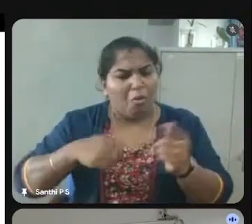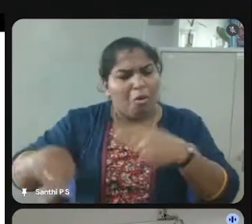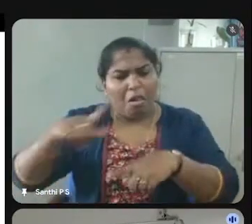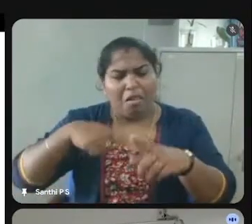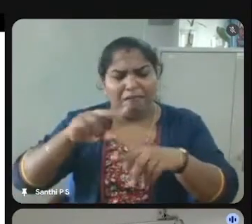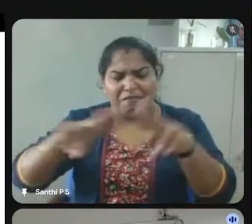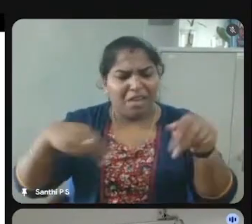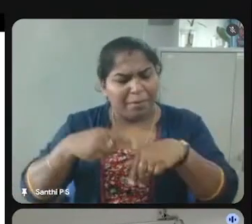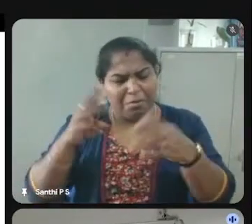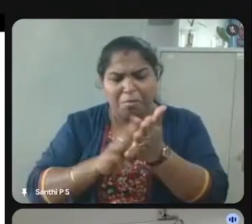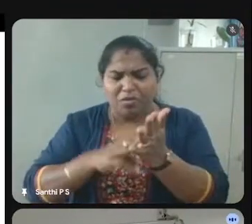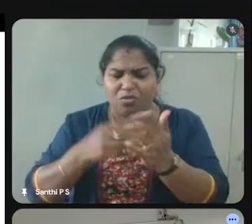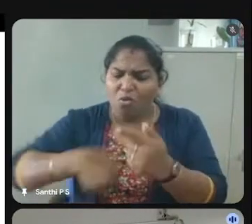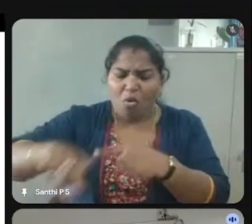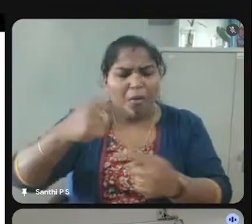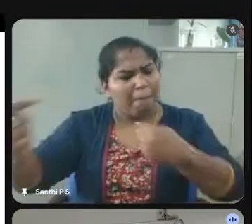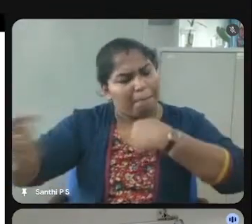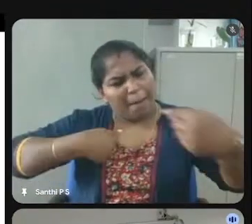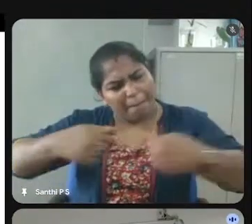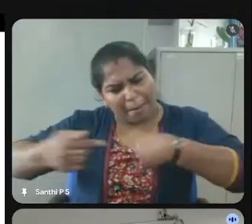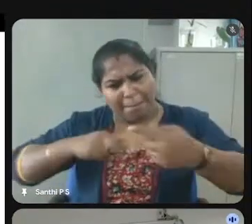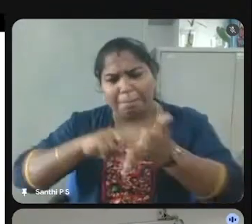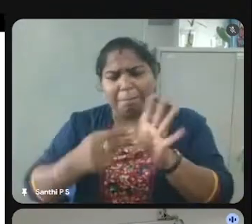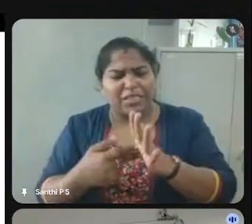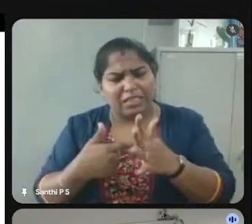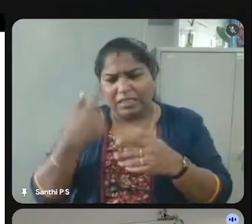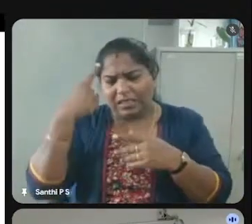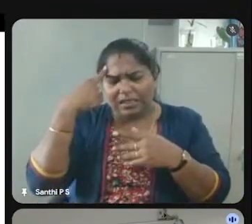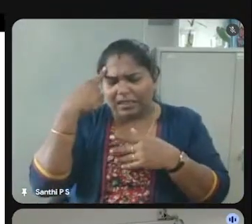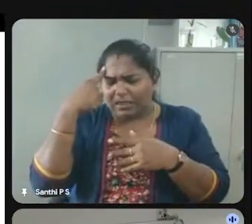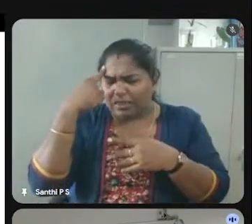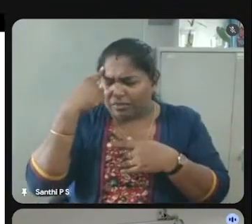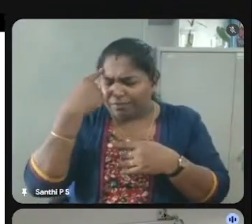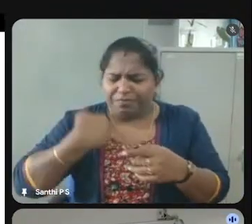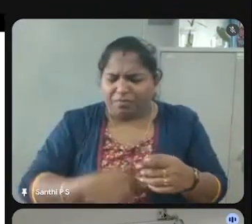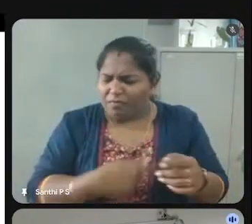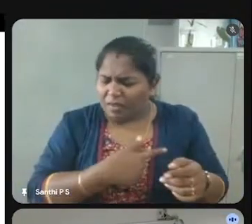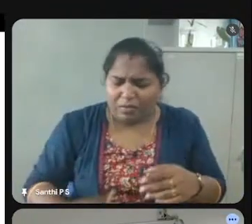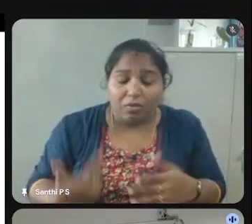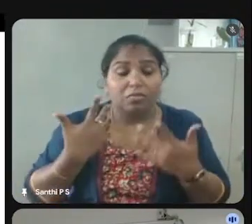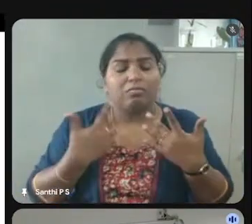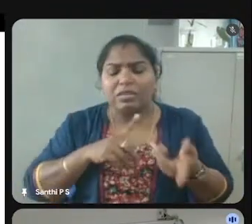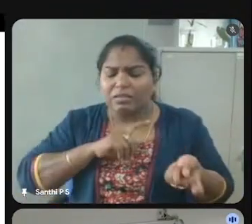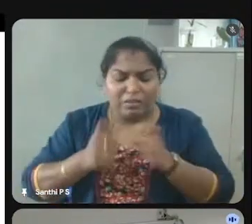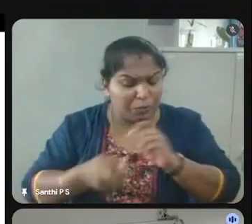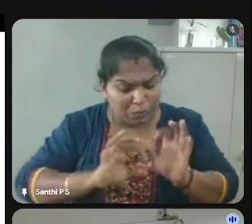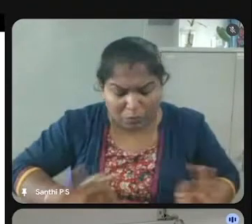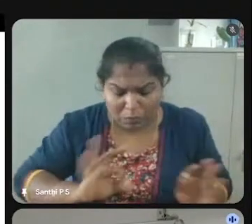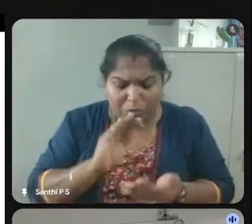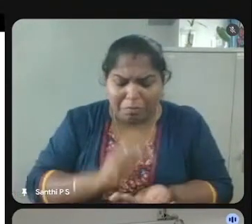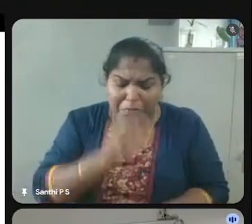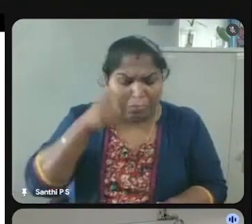എത്ര വൃത്തിയായിട്ട് ചെയ്തു എന്ന് പറഞ്ഞാലും ഓരോ കുട്ടികളിലെ ബുദ്ധിമുട്ടുകൾക്കനുസരിച്ച് കുട്ടിയുടെ മാറ്റം, കുട്ടിയിൽ ആ പരിമിതിയിലുള്ള മാറ്റം